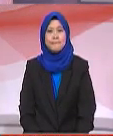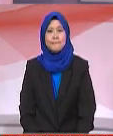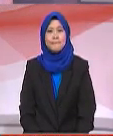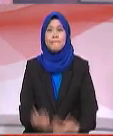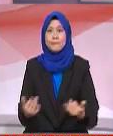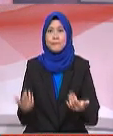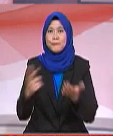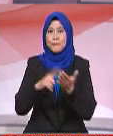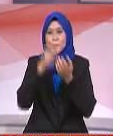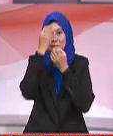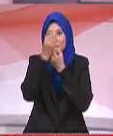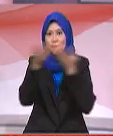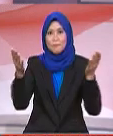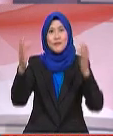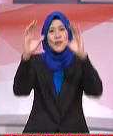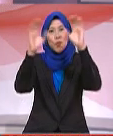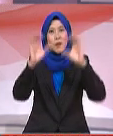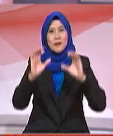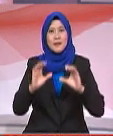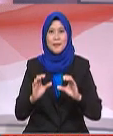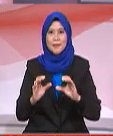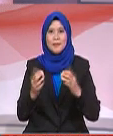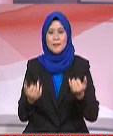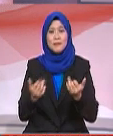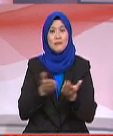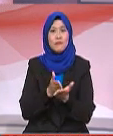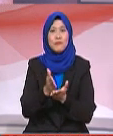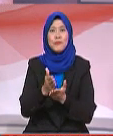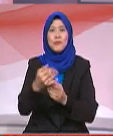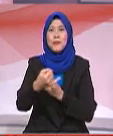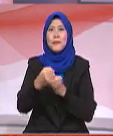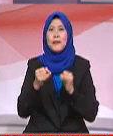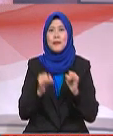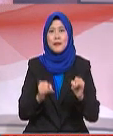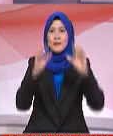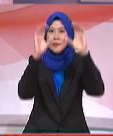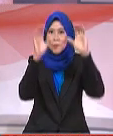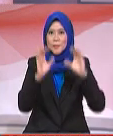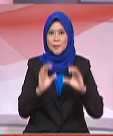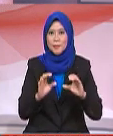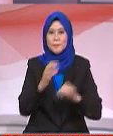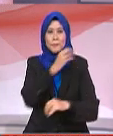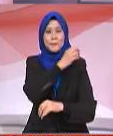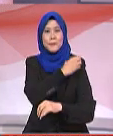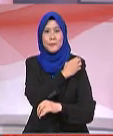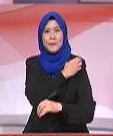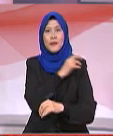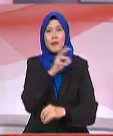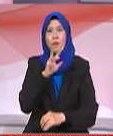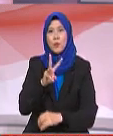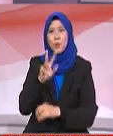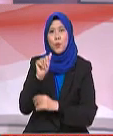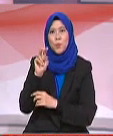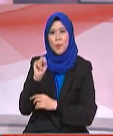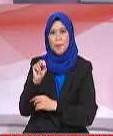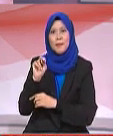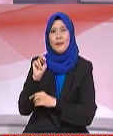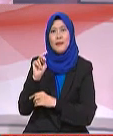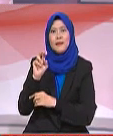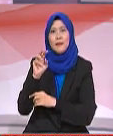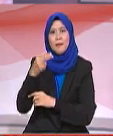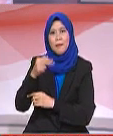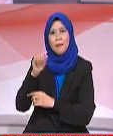Untuk laporan cuaca semasa, kita terus sahaja langsung ke Jabatan Meteorologi bersama pegawainya Wan Muhammad Hafiz